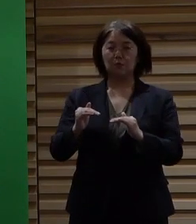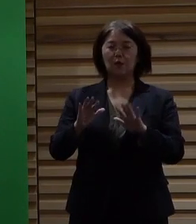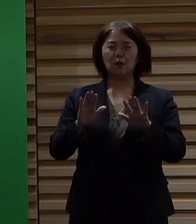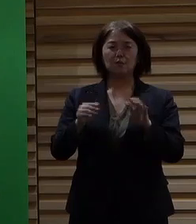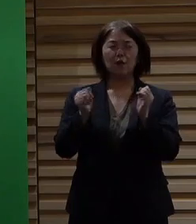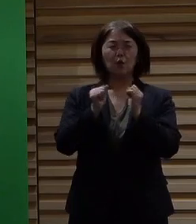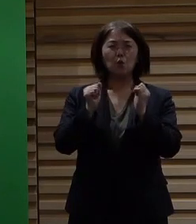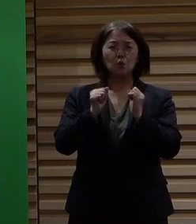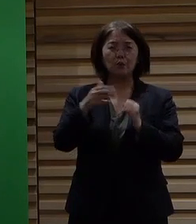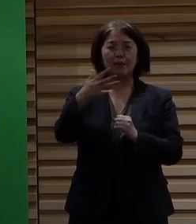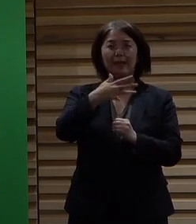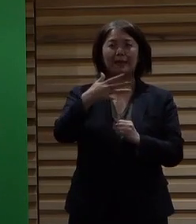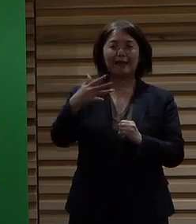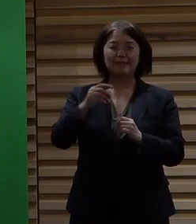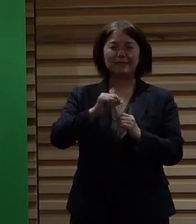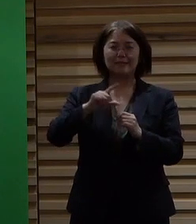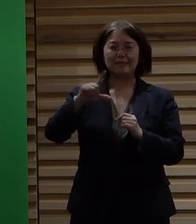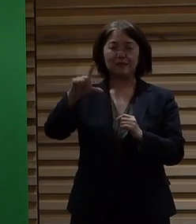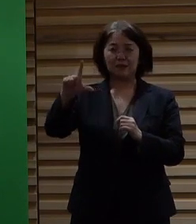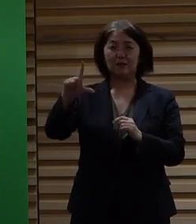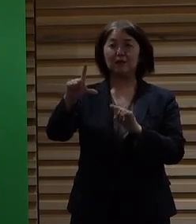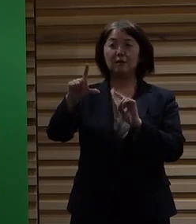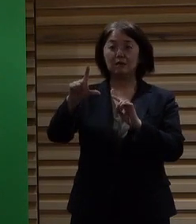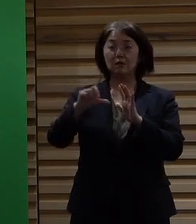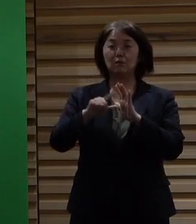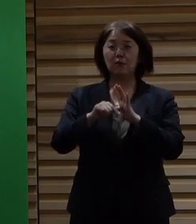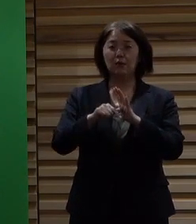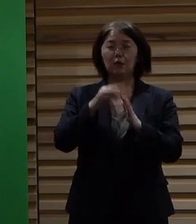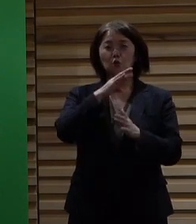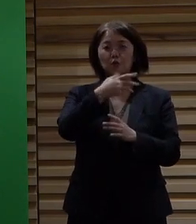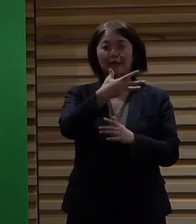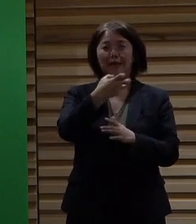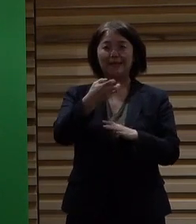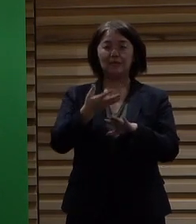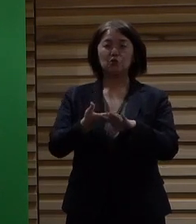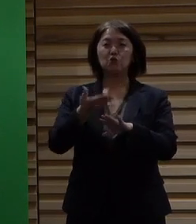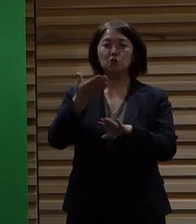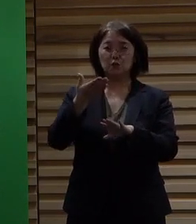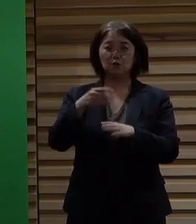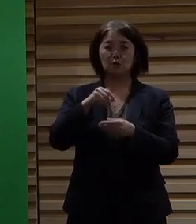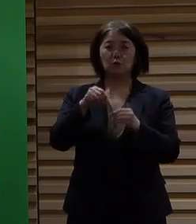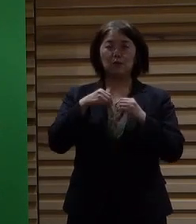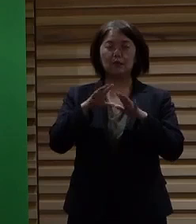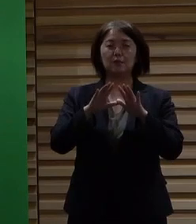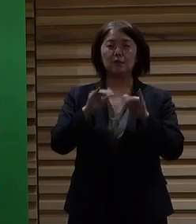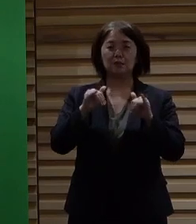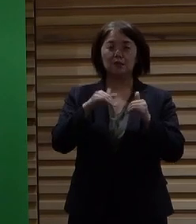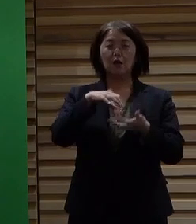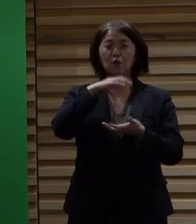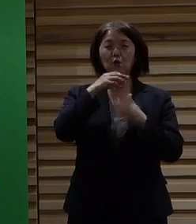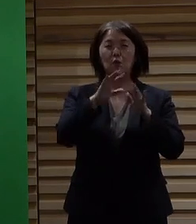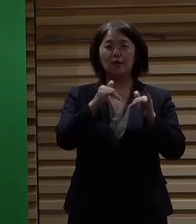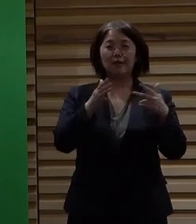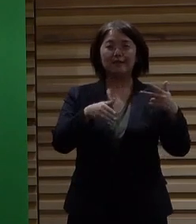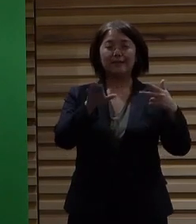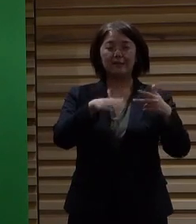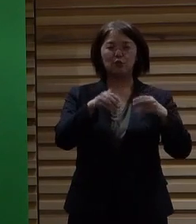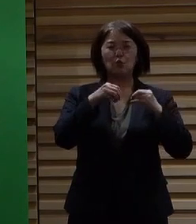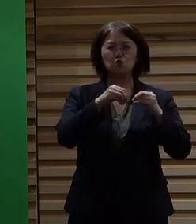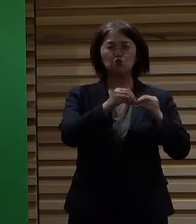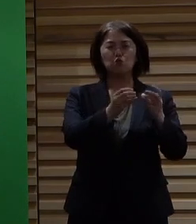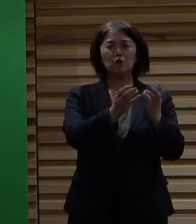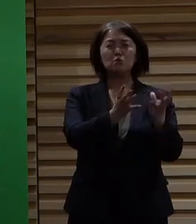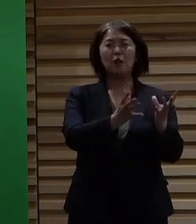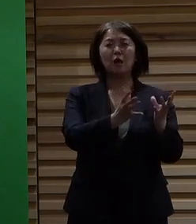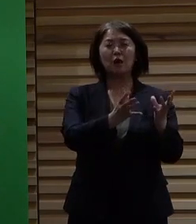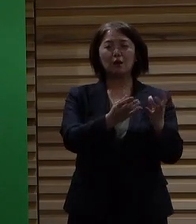のいわゆる第8波では80歳以上の感染者や高齢者施設でのクラスターが増えました。